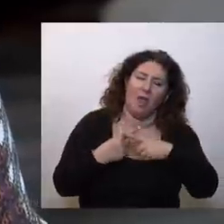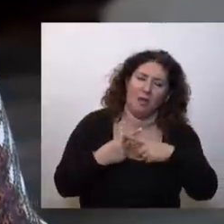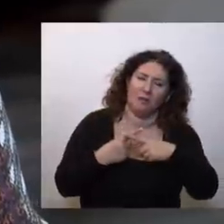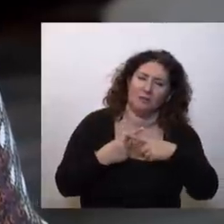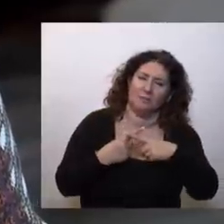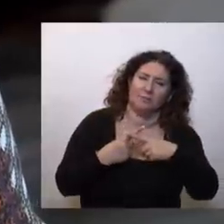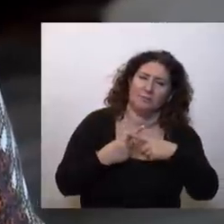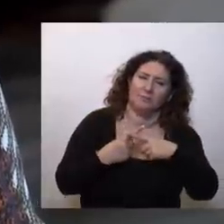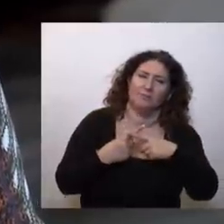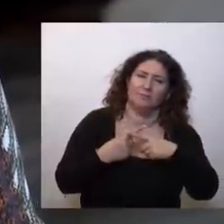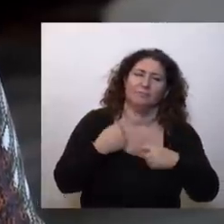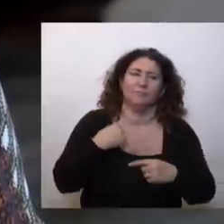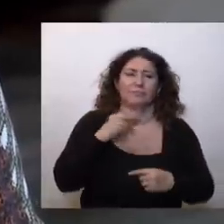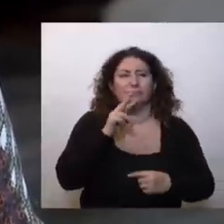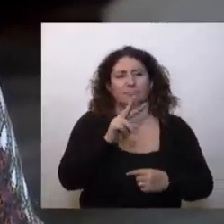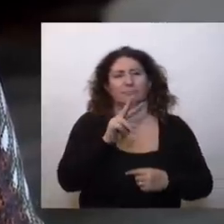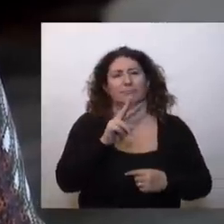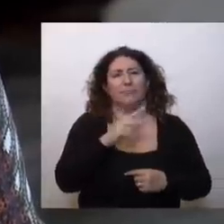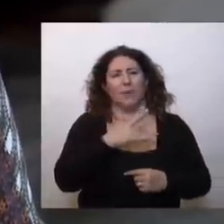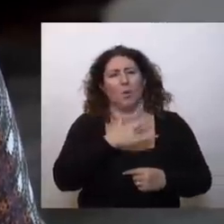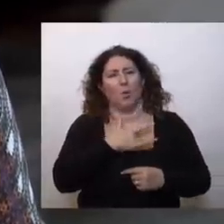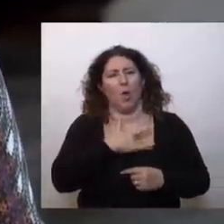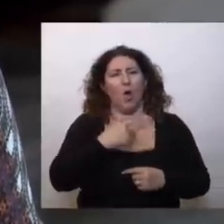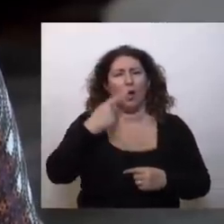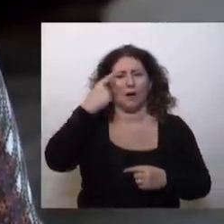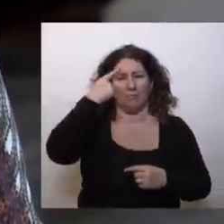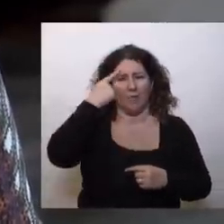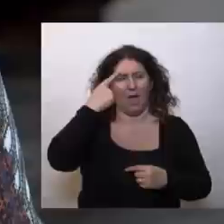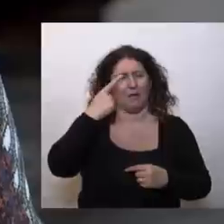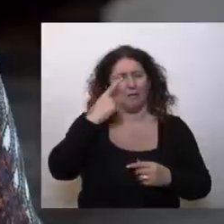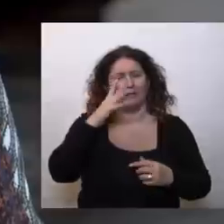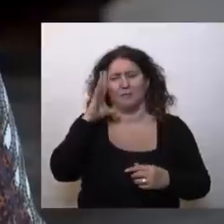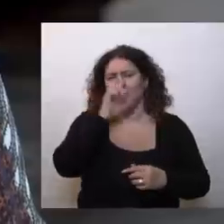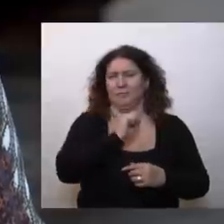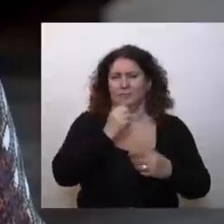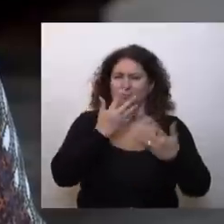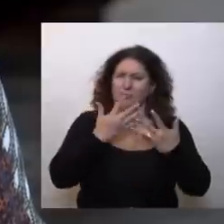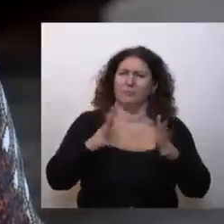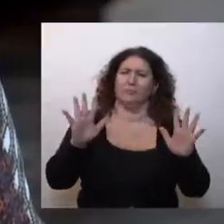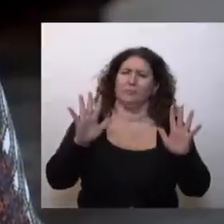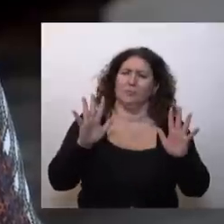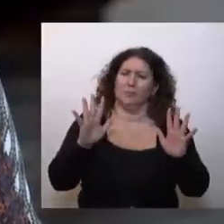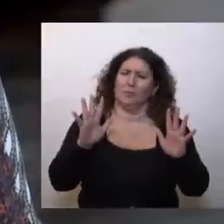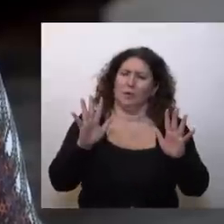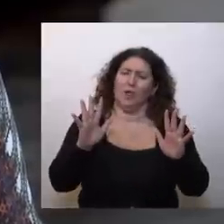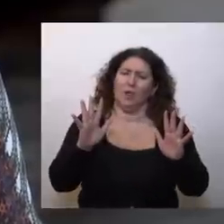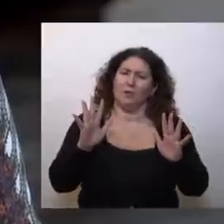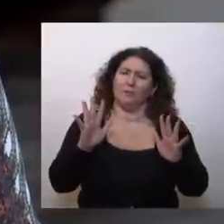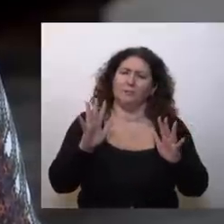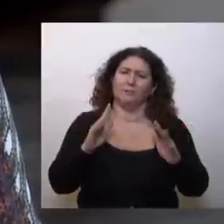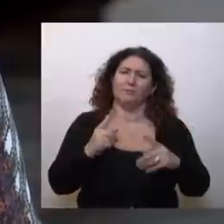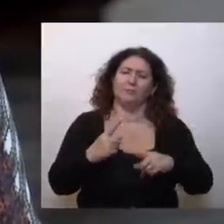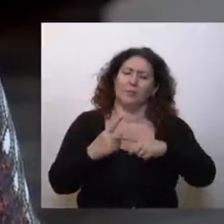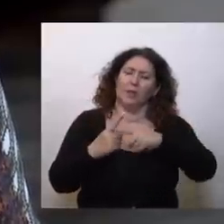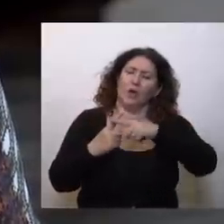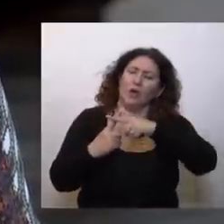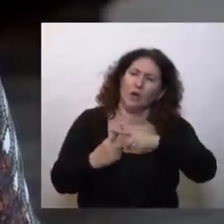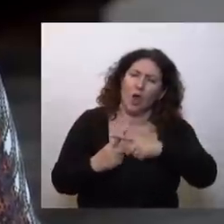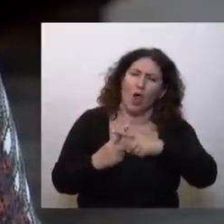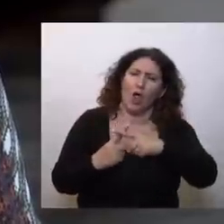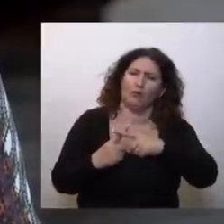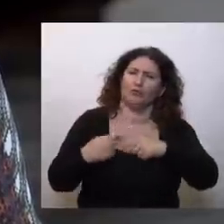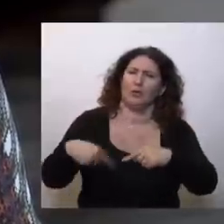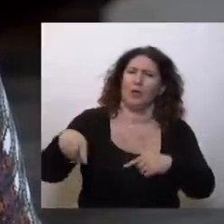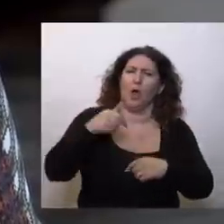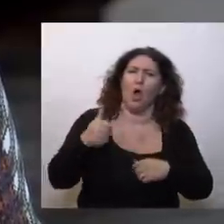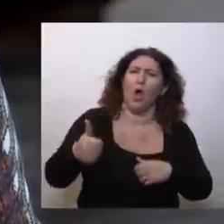qualcosa che il nostro cuore e la nostra mente hanno capito, in cui hanno già creduto, e cioè che portare la croce, la nostra, quella degli